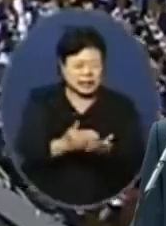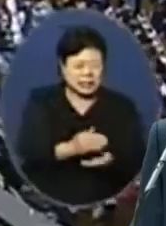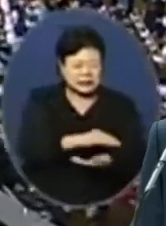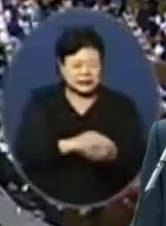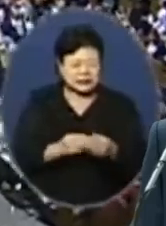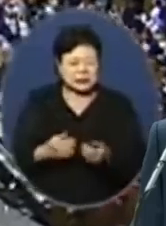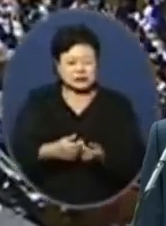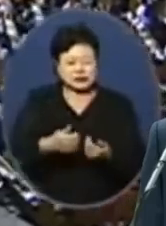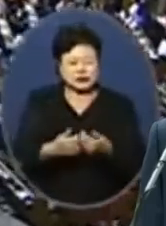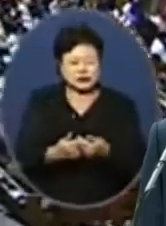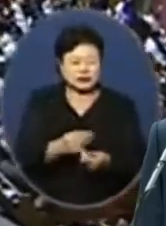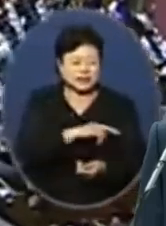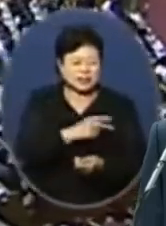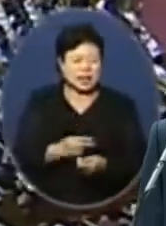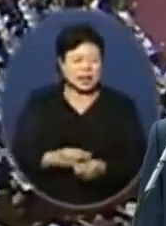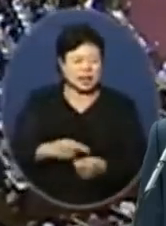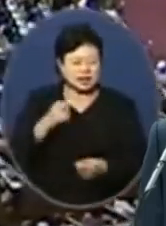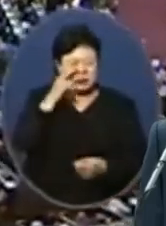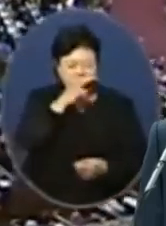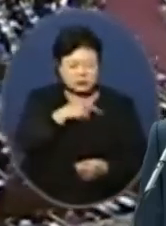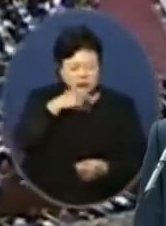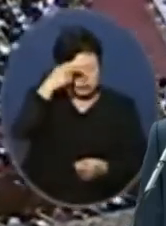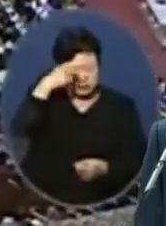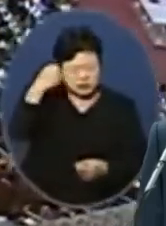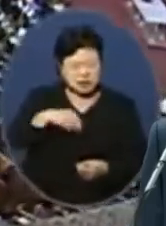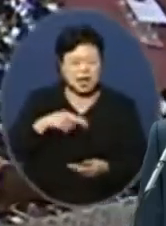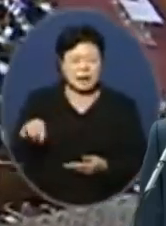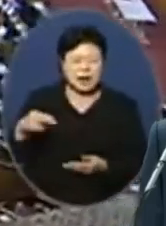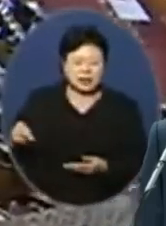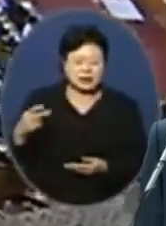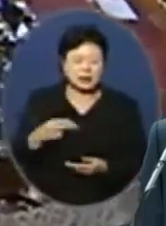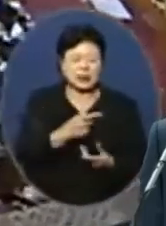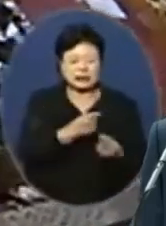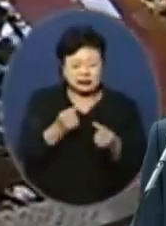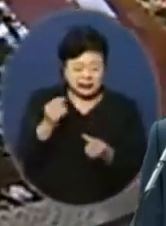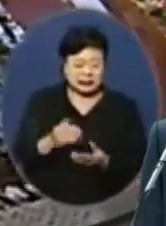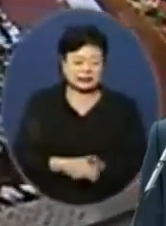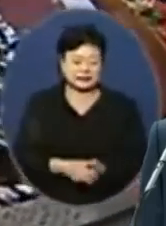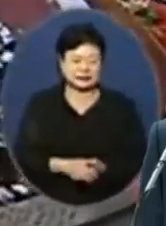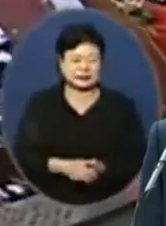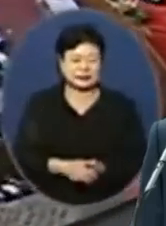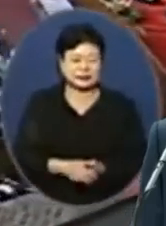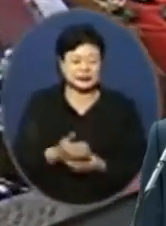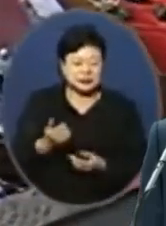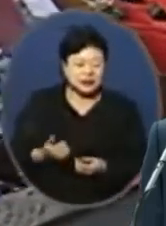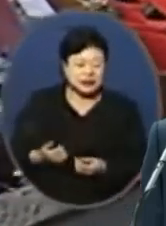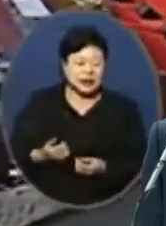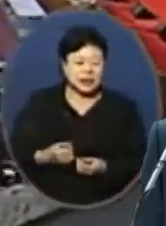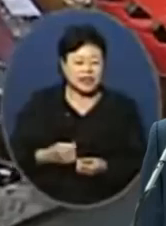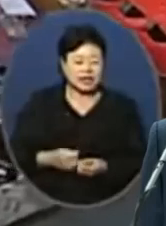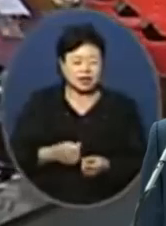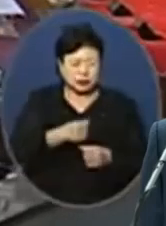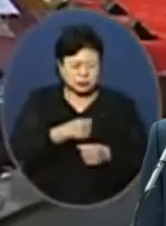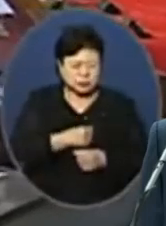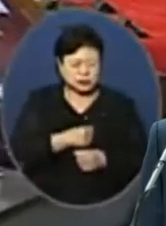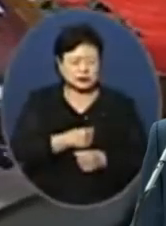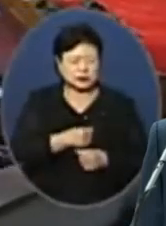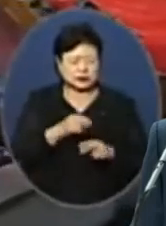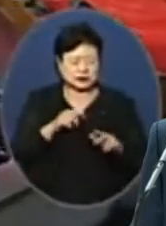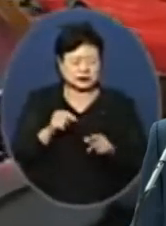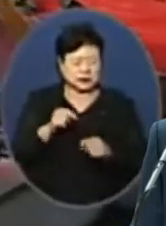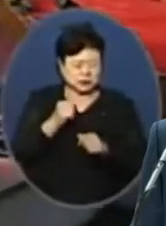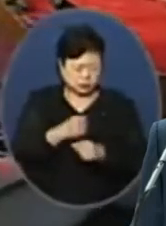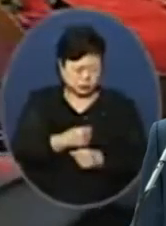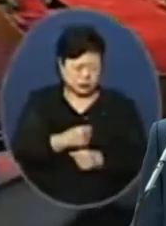것과 분열함과 이단과 투기와 술취함과 방탕함과 또 그와 같은 것들이라. 전에 너희에게 경계한 것 같이